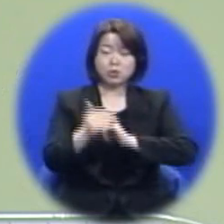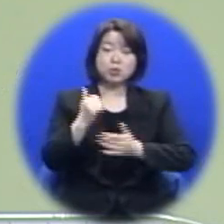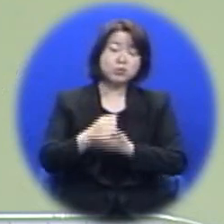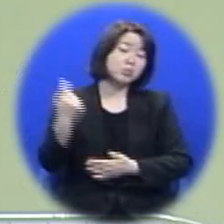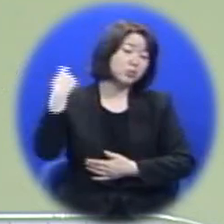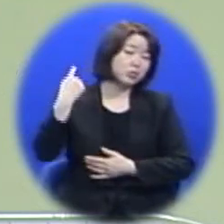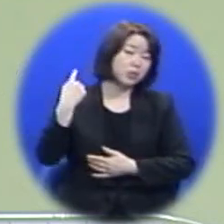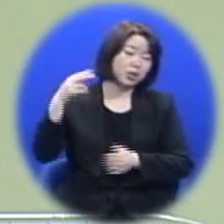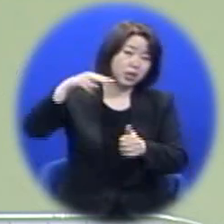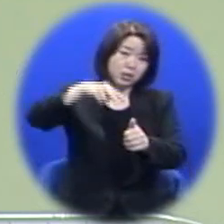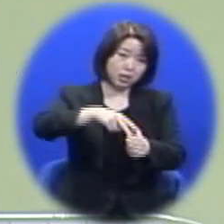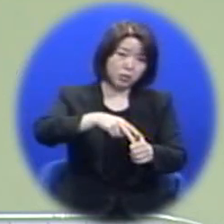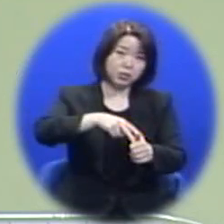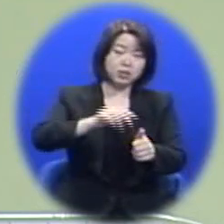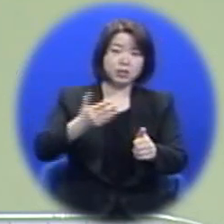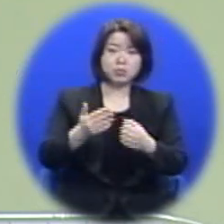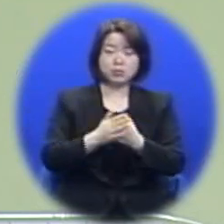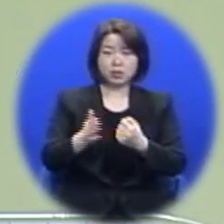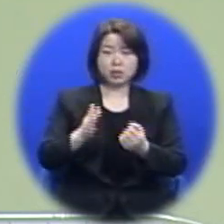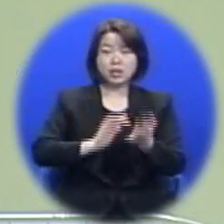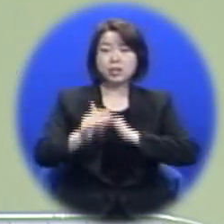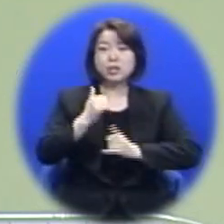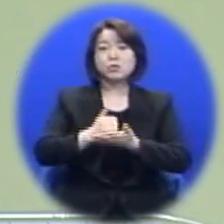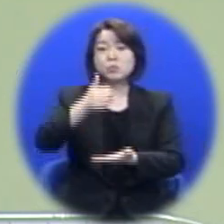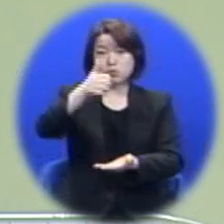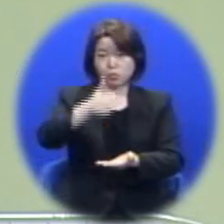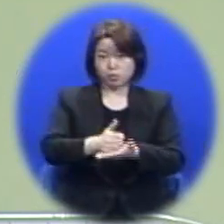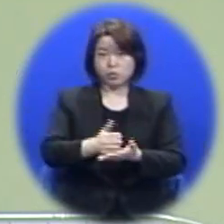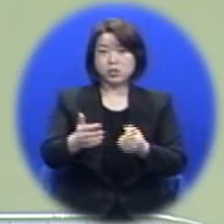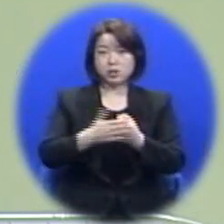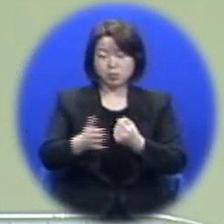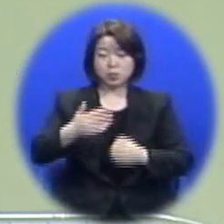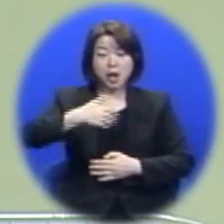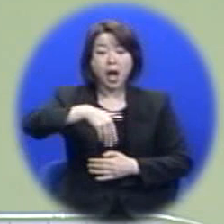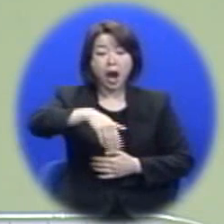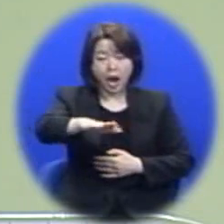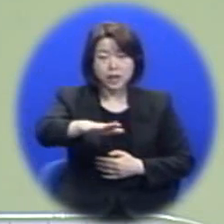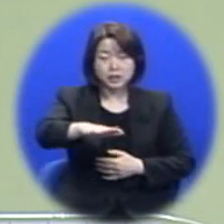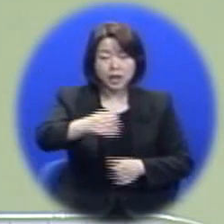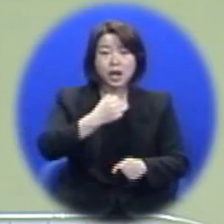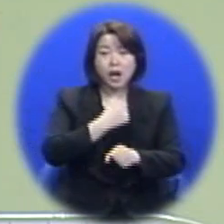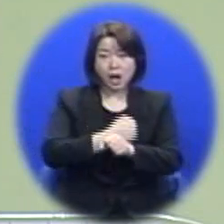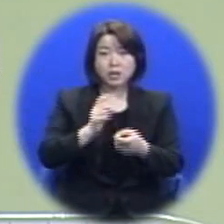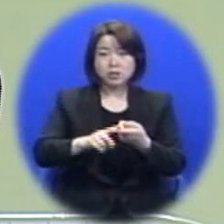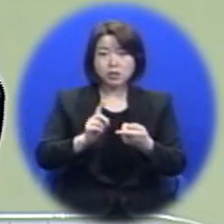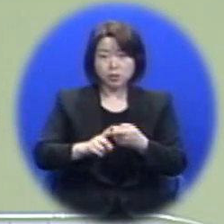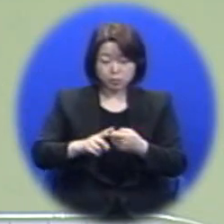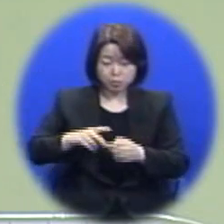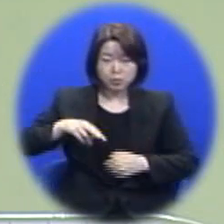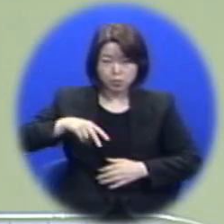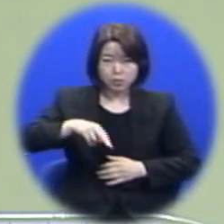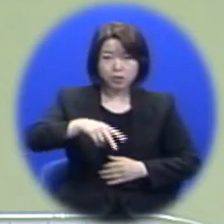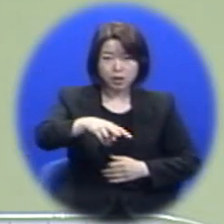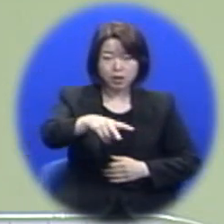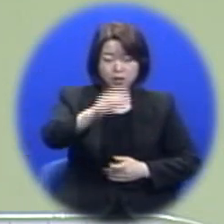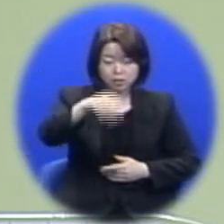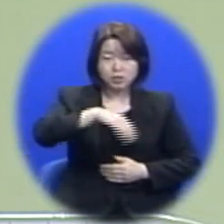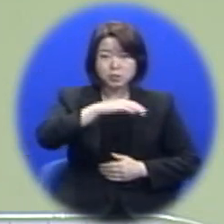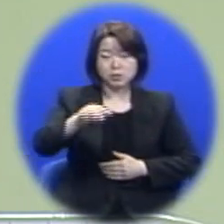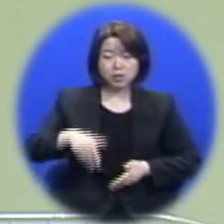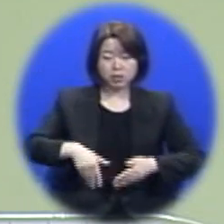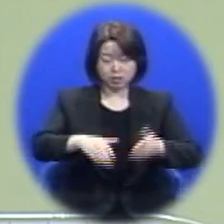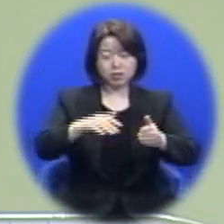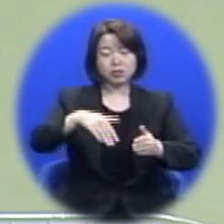임무 그리고 예수님이 주인이 시라 가자고 하는 방영 잡아 주는 대로 가다 보니까 십자가의 길을 간 거죠